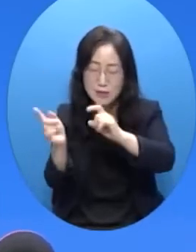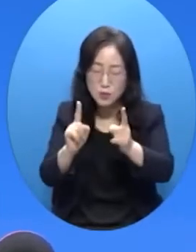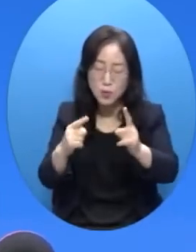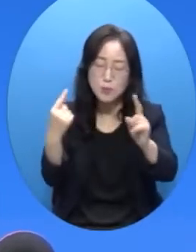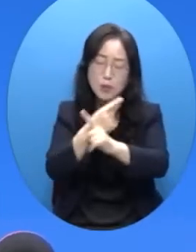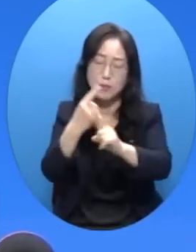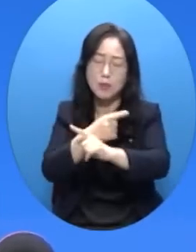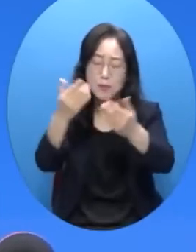자기 강아지를 위해서라면